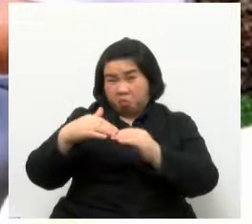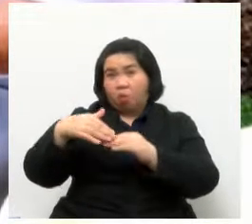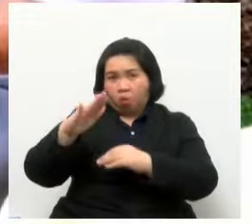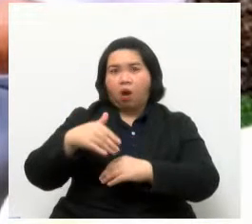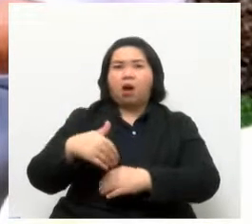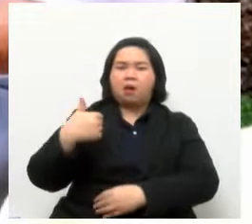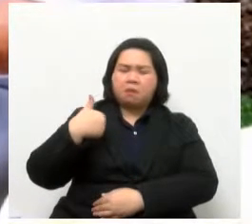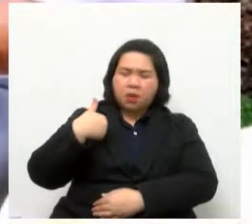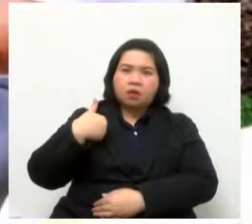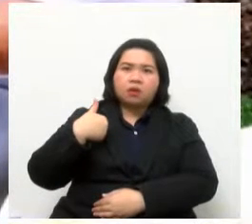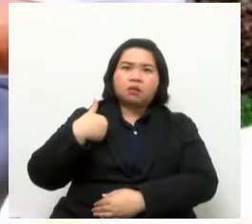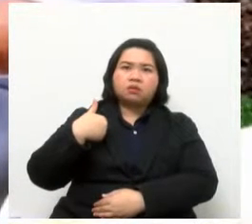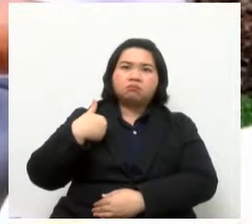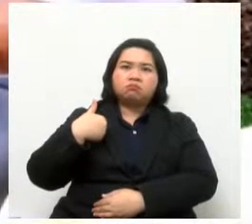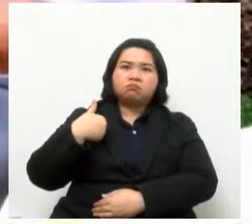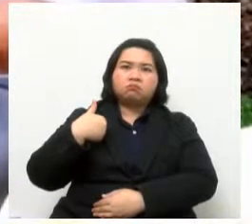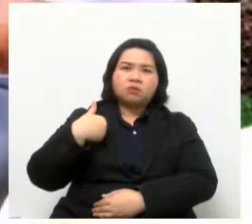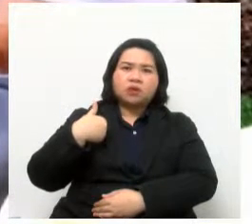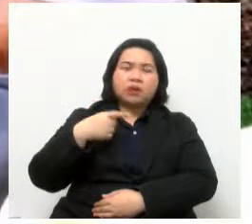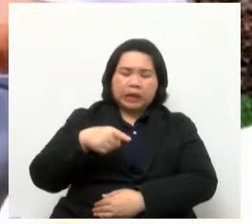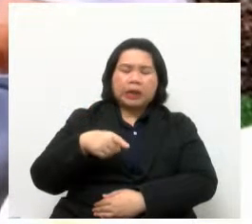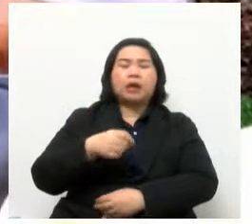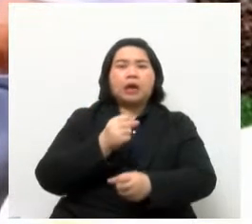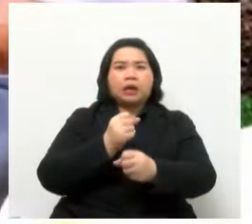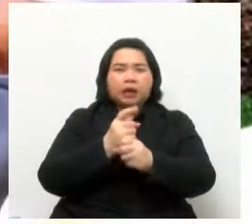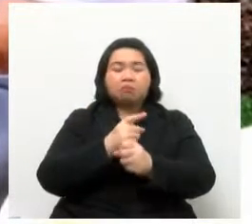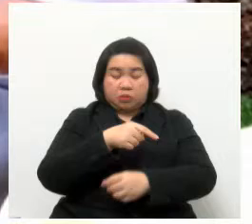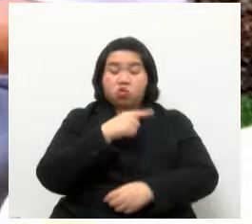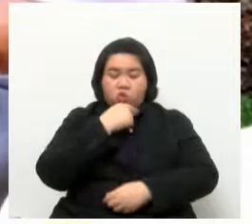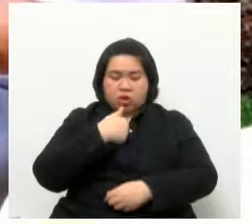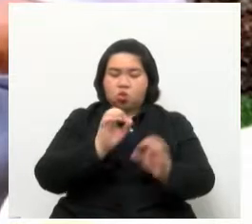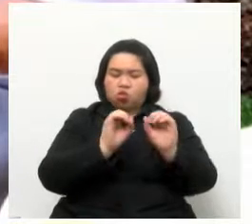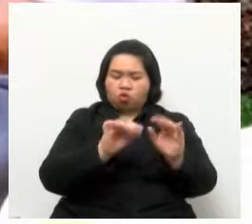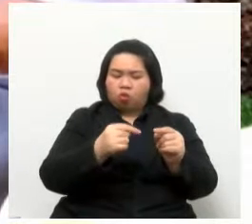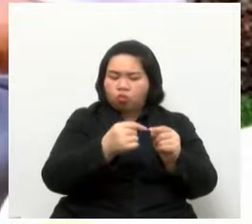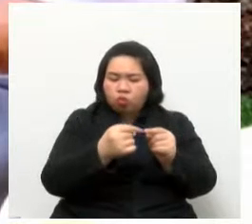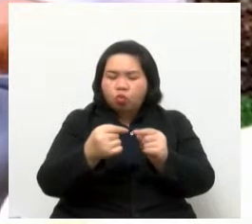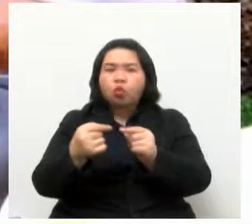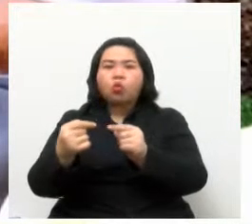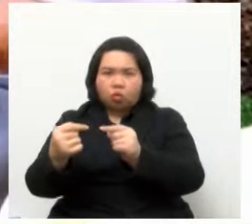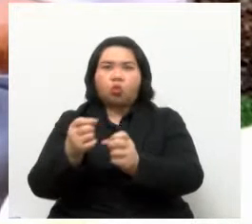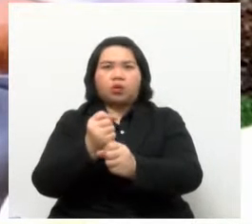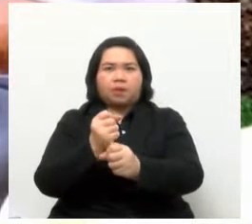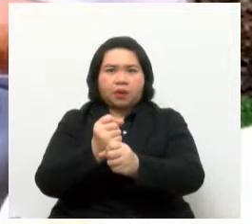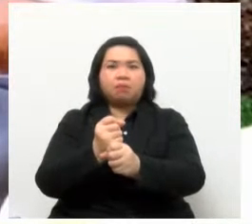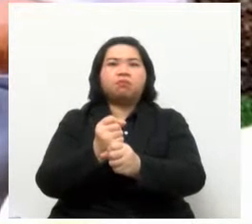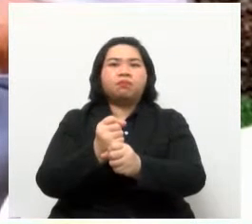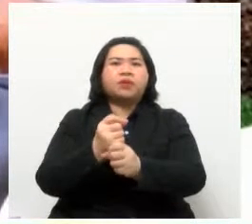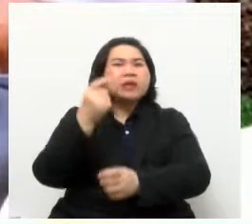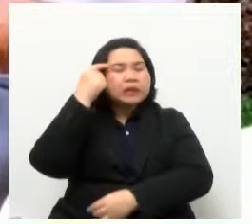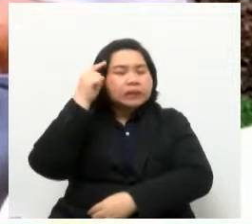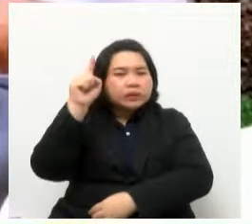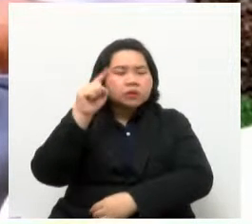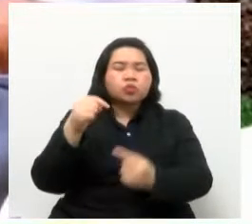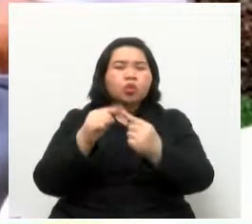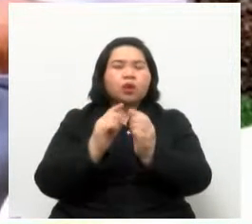นี่เราก็ทั้งหลายก็จะต้องทำเสร็จต่อไปว่าเรื่องถึงคุณพระพุทธเจ้